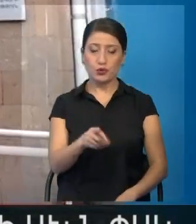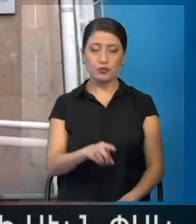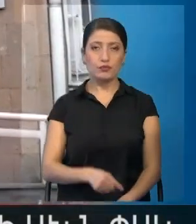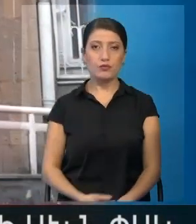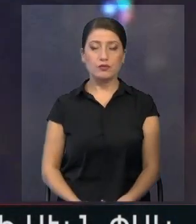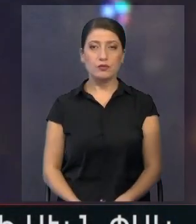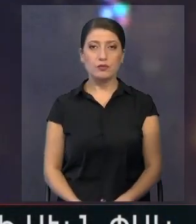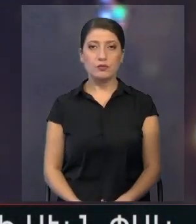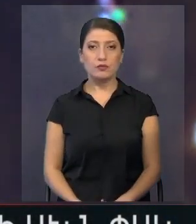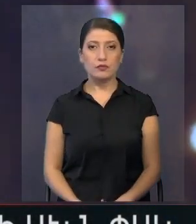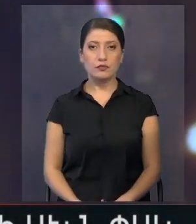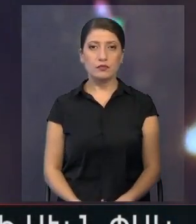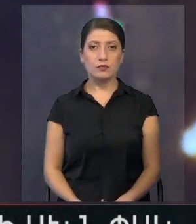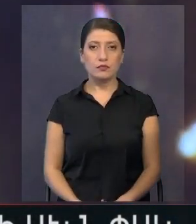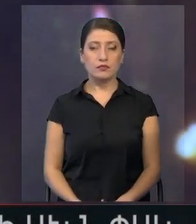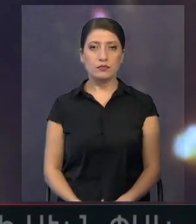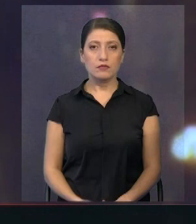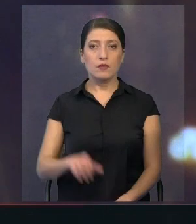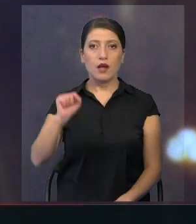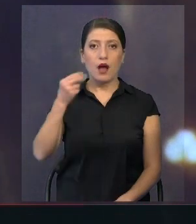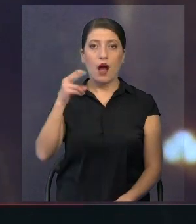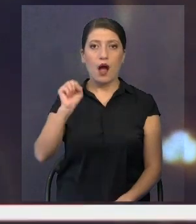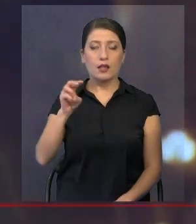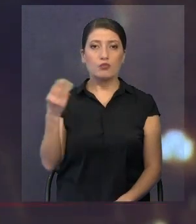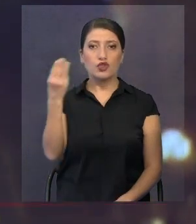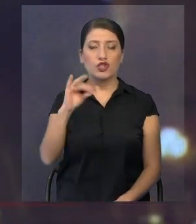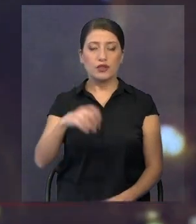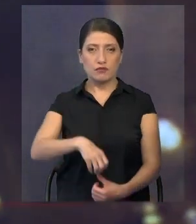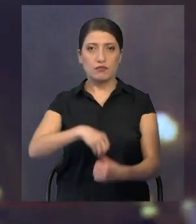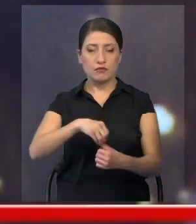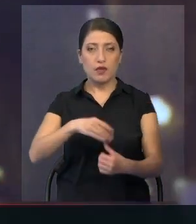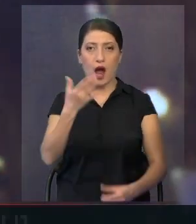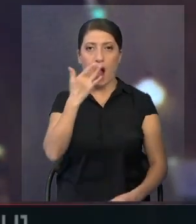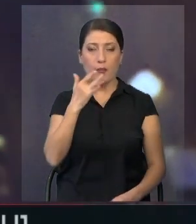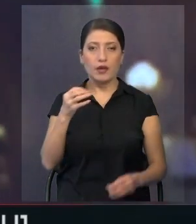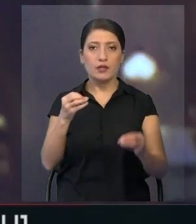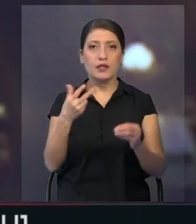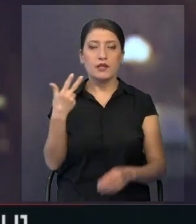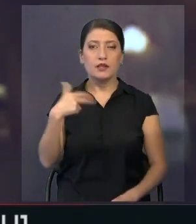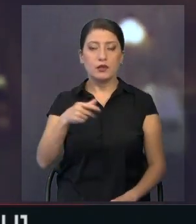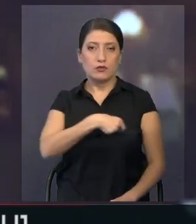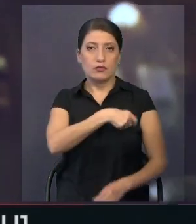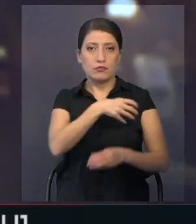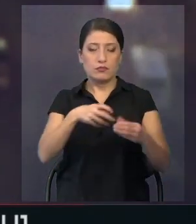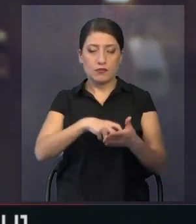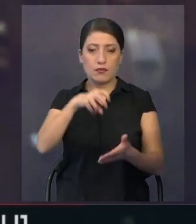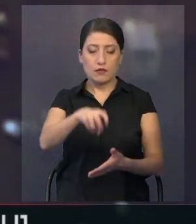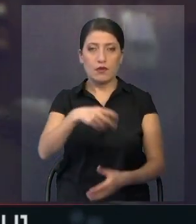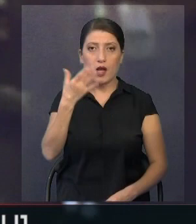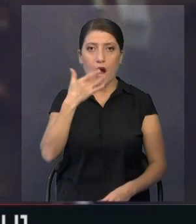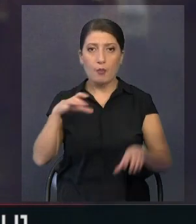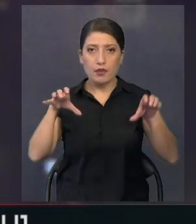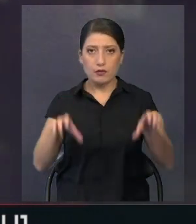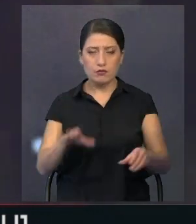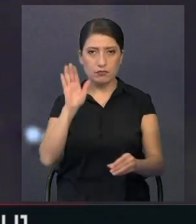Հայլուր։ Ադամ Շիֆի գլխավորությամբ Միացյալ Նահանգների շուրջ 3 տասնյակ կոնգրեսականներ նամակ են ուղարկել նախագահ Ջո